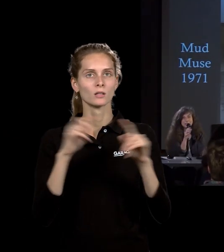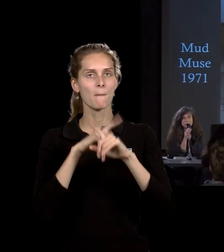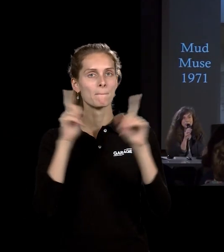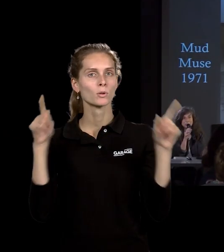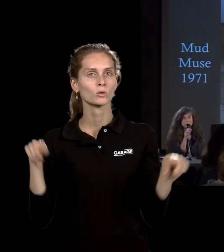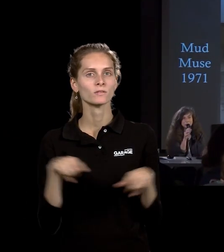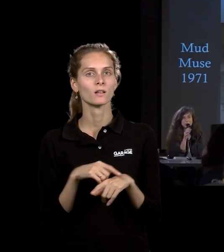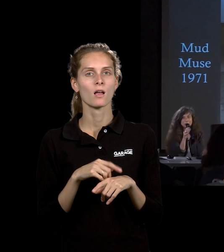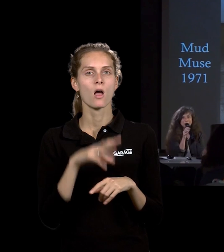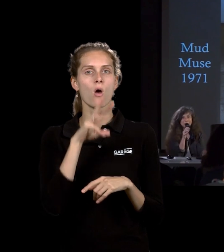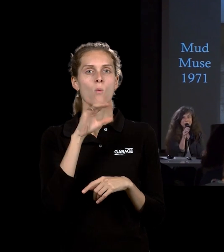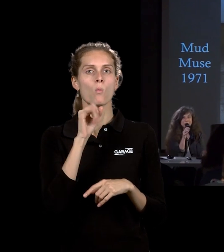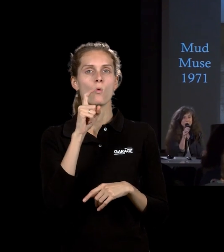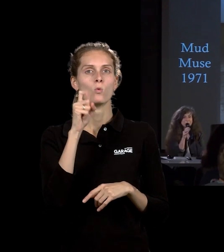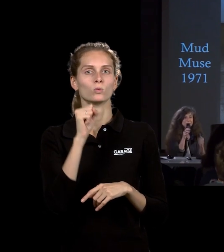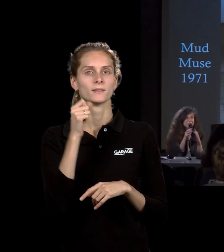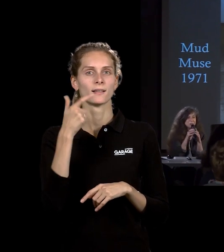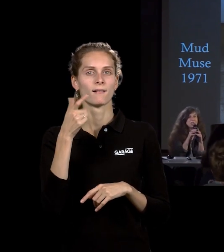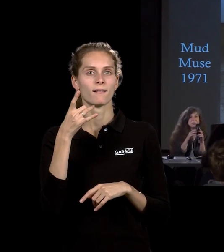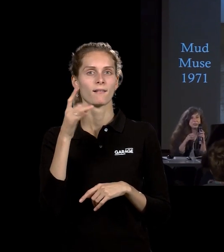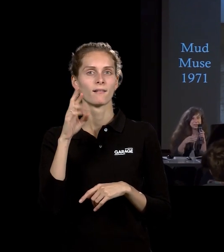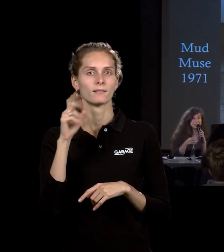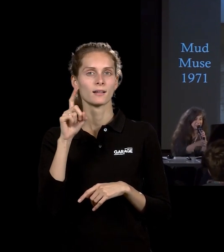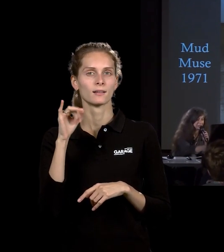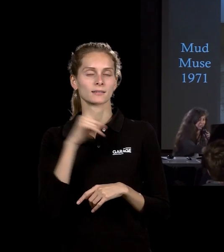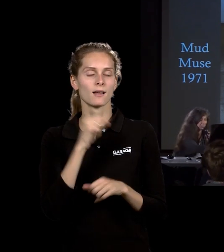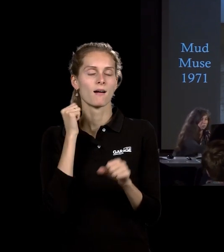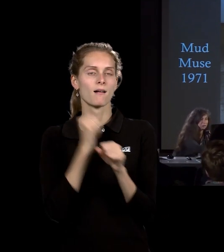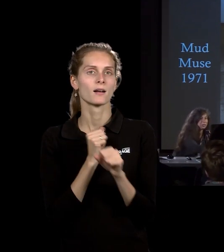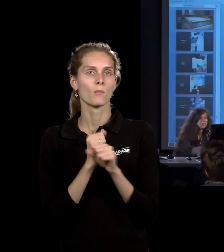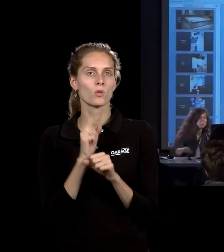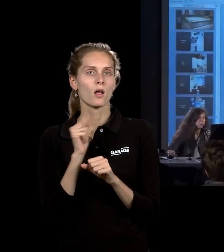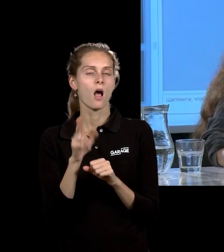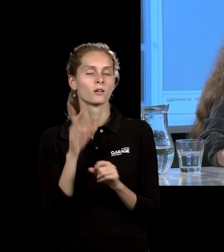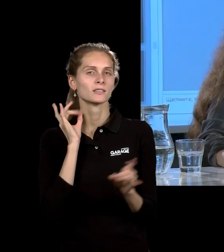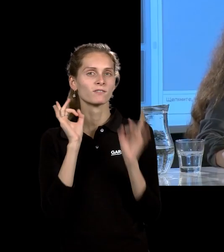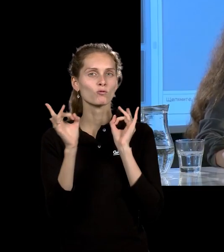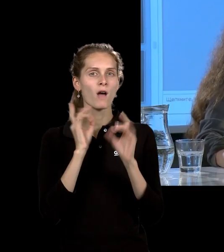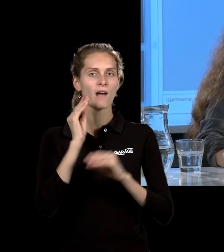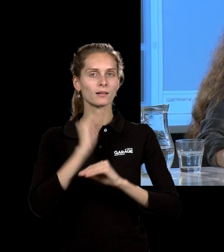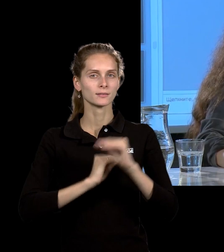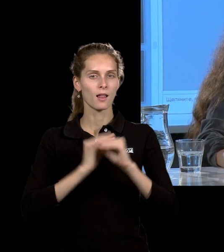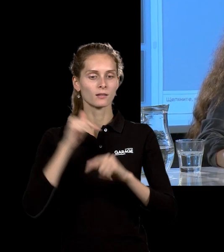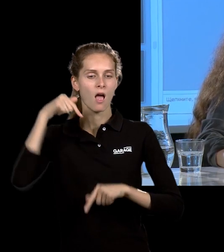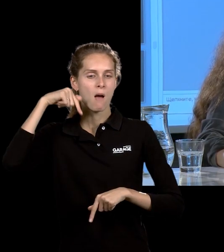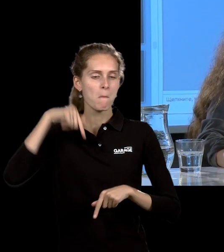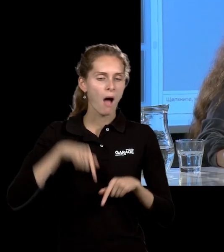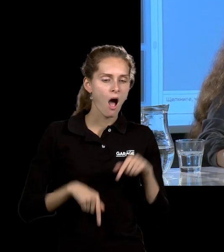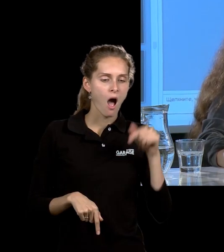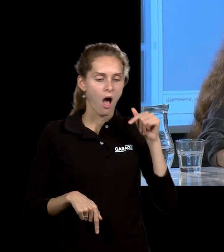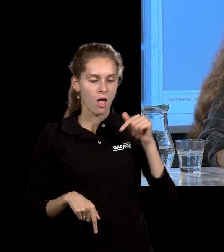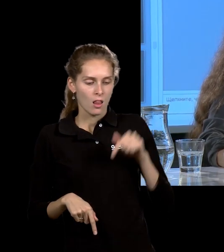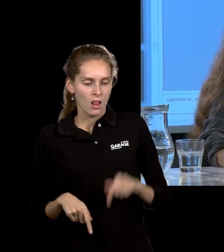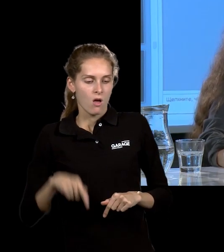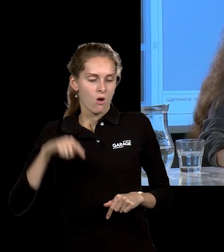«Муза грязи», «Муза болота», которая работает как звуковая инсталляция. Это такое болото, которое издает